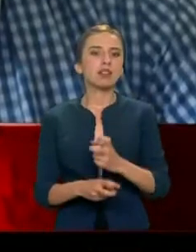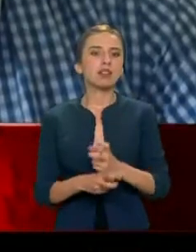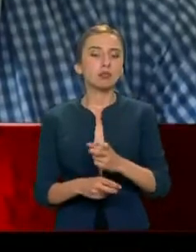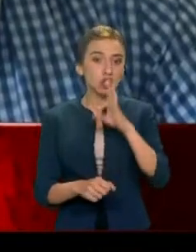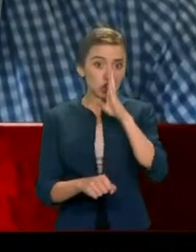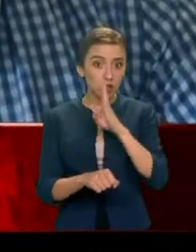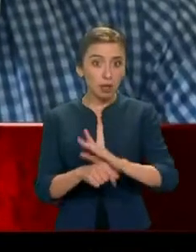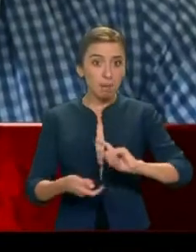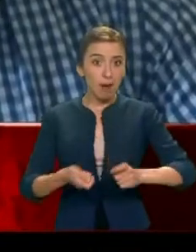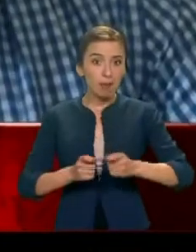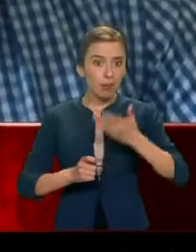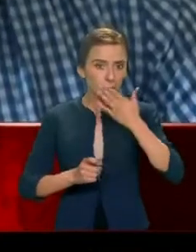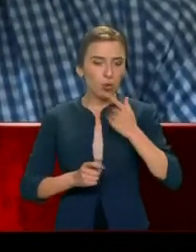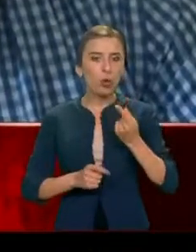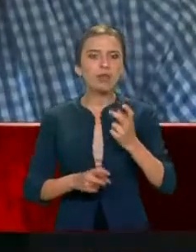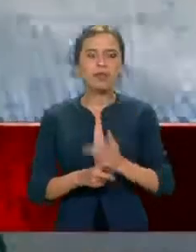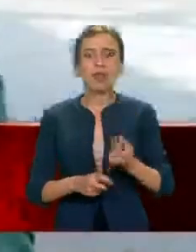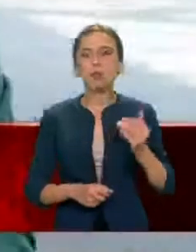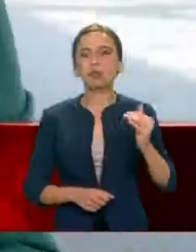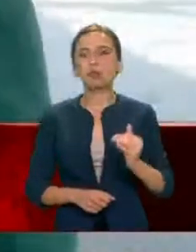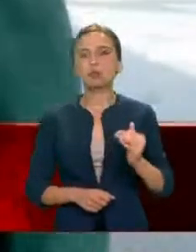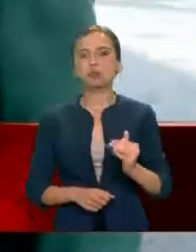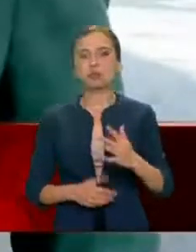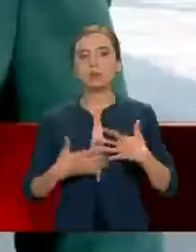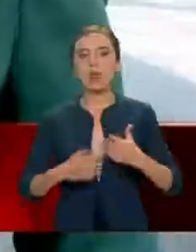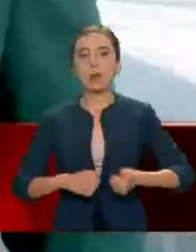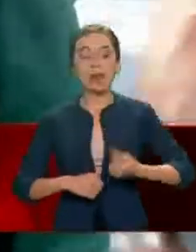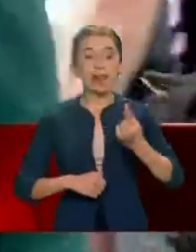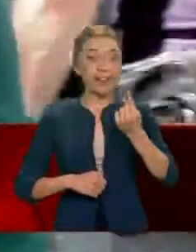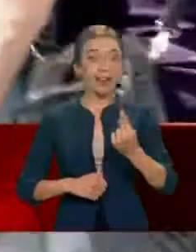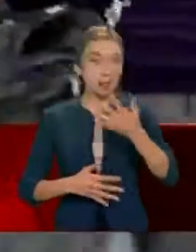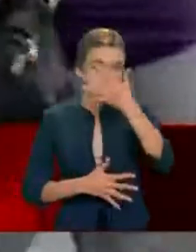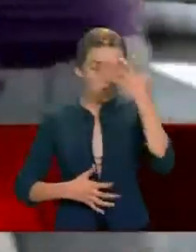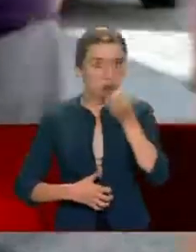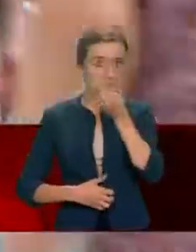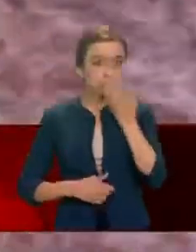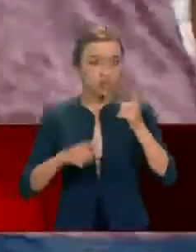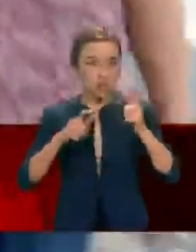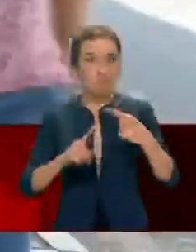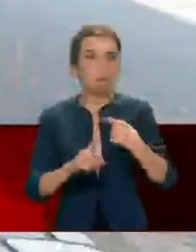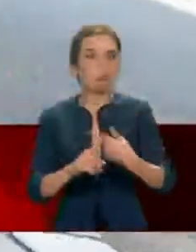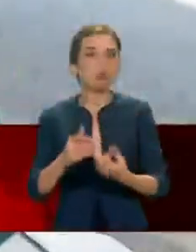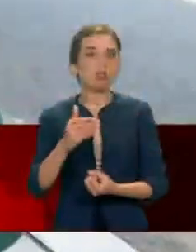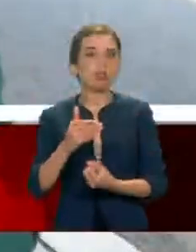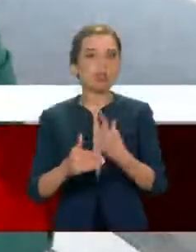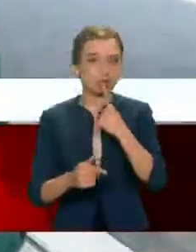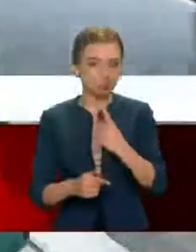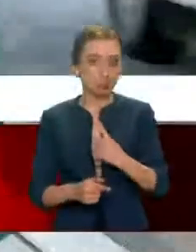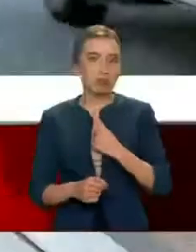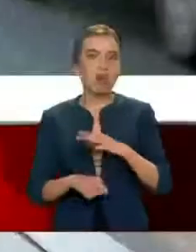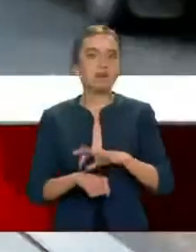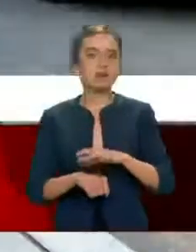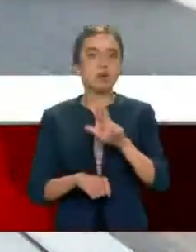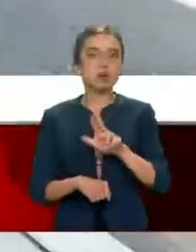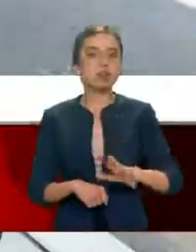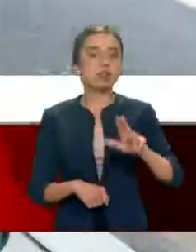mutasyon geçirmezse bu riskinin çok düşük olduğunu söylemek lazım. Sağlık Bakanı Türkiye'de ilk maymun çiçeği vakasının tespit edildiğini söyledi. Hasta